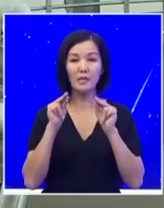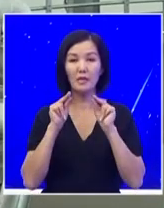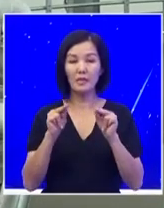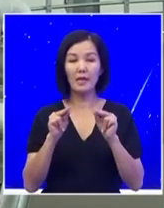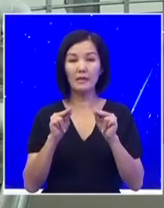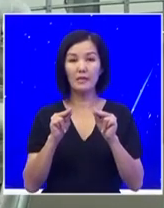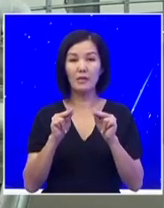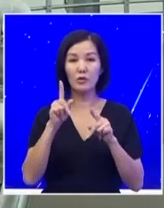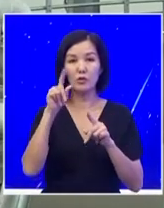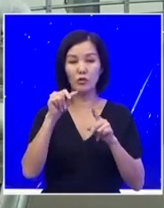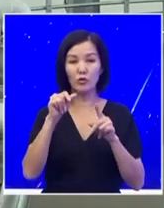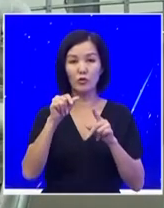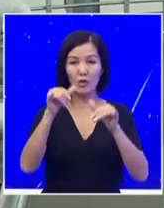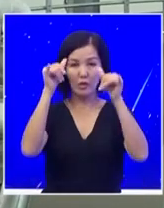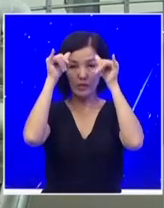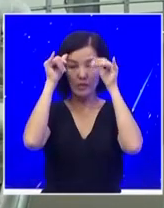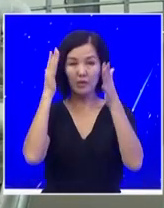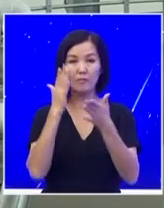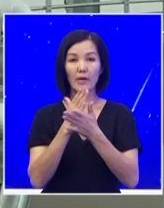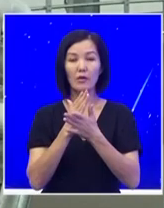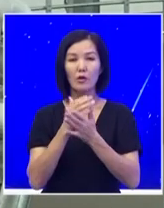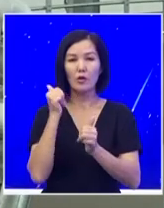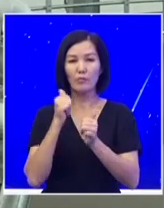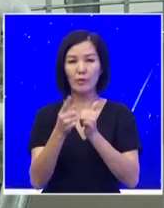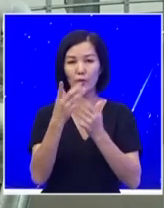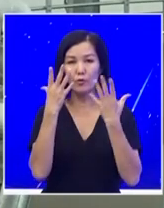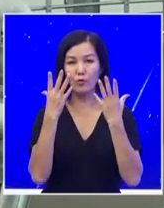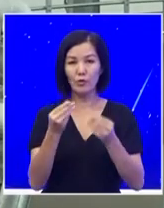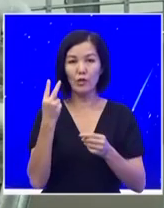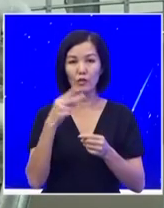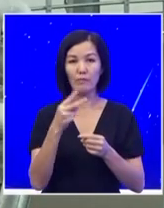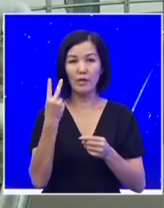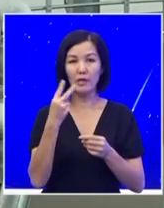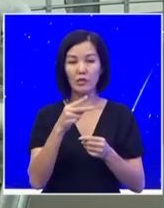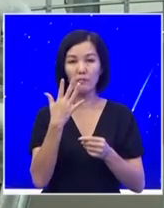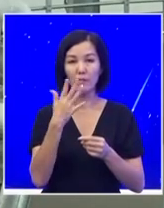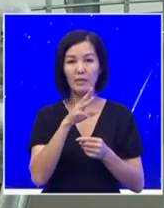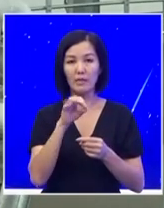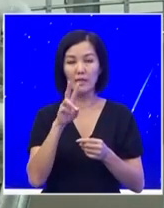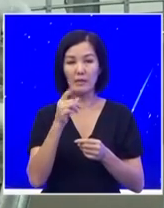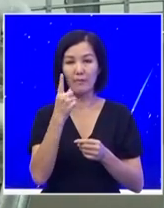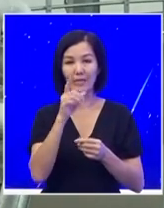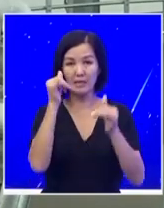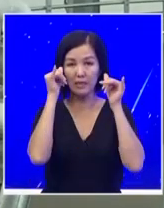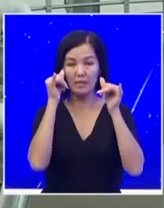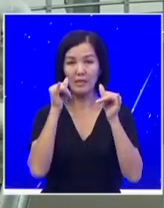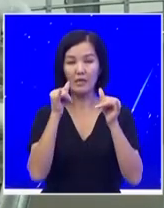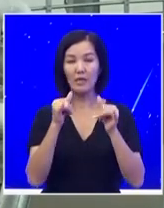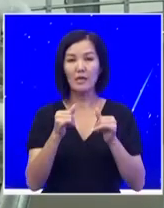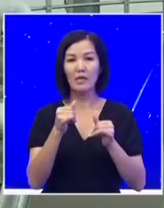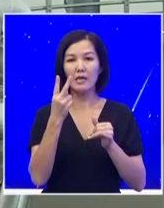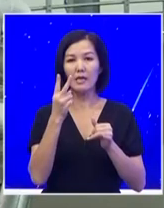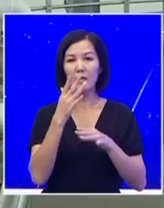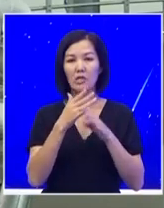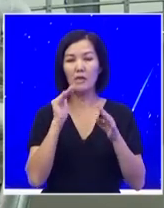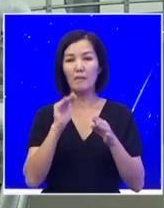бас. Одан алынатын сүттің жаңағы күндік мөлшері 22-25 литр болып жатыр. Тәулігінде біз